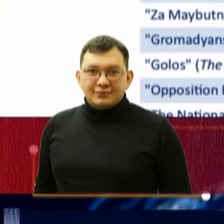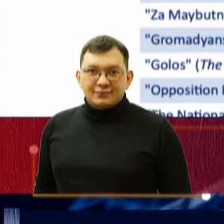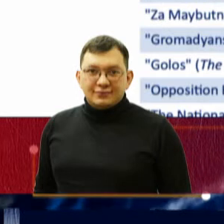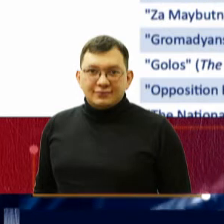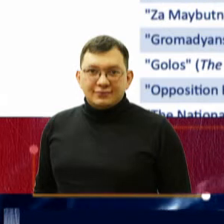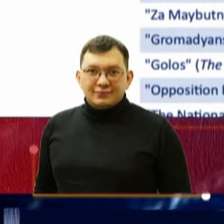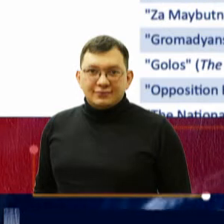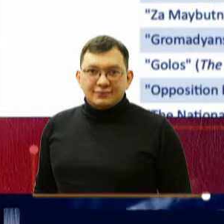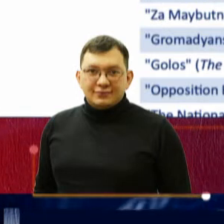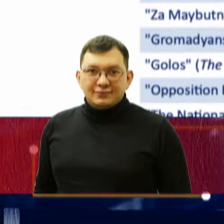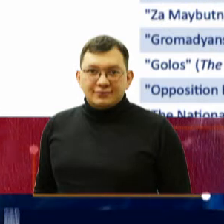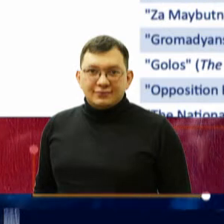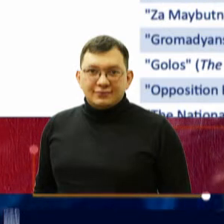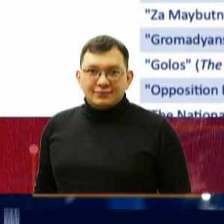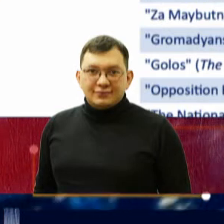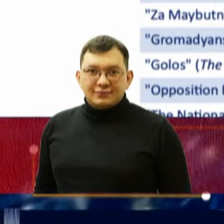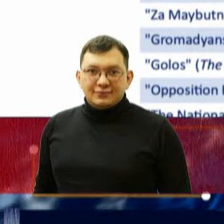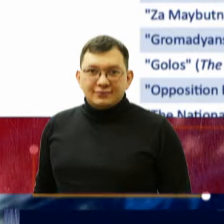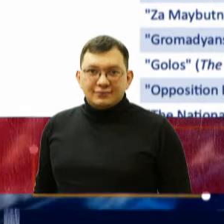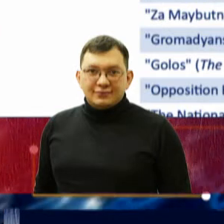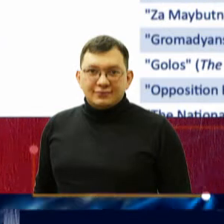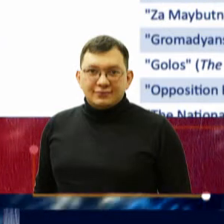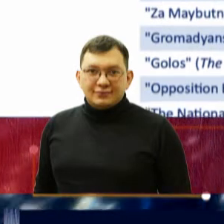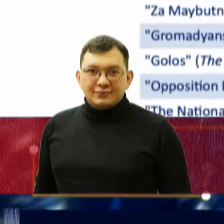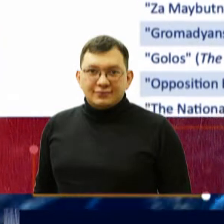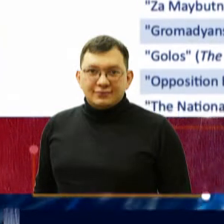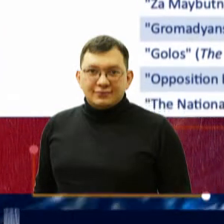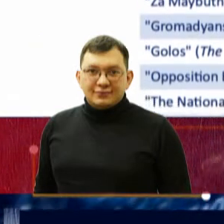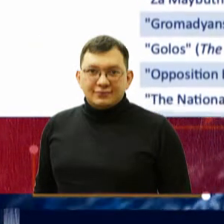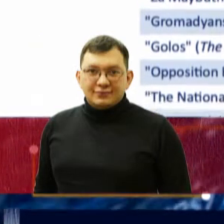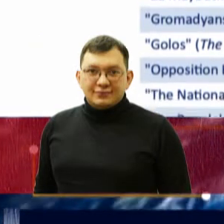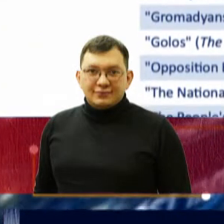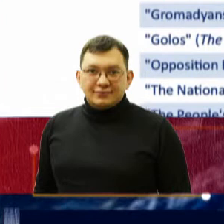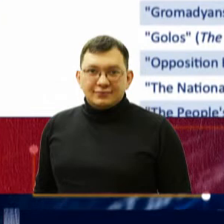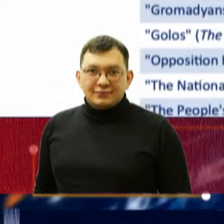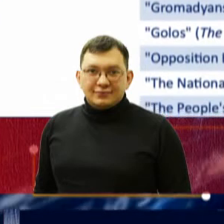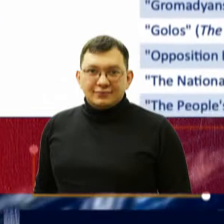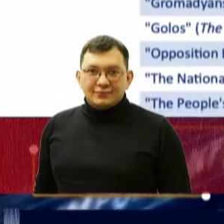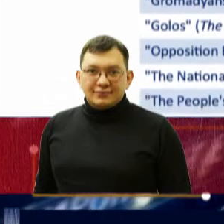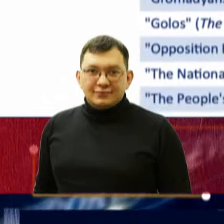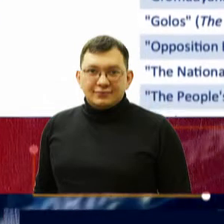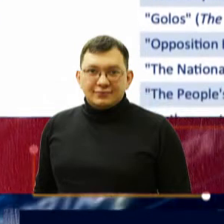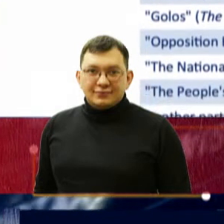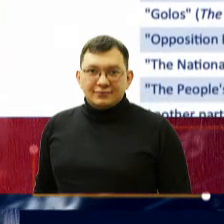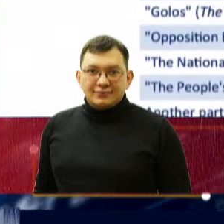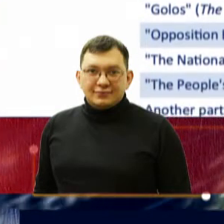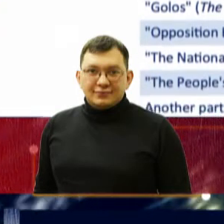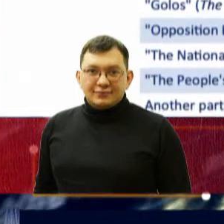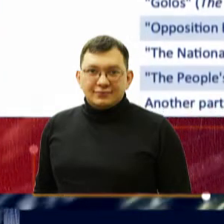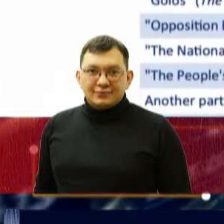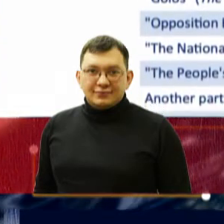поставити галочку проти всіх. Воно ні на що особливо не впливало, навіть якщо цей варіант набирав би більше,